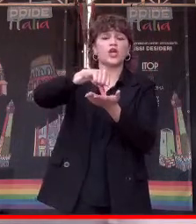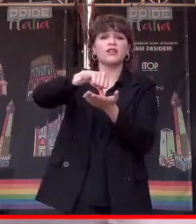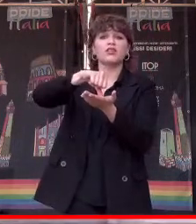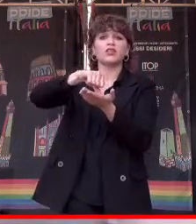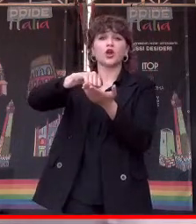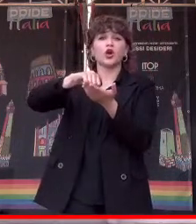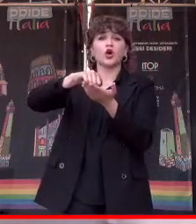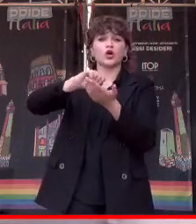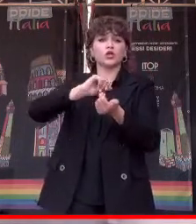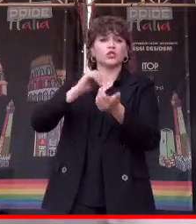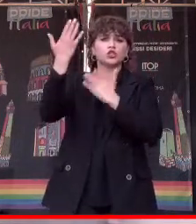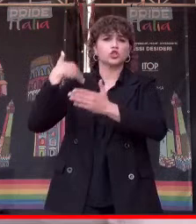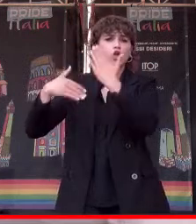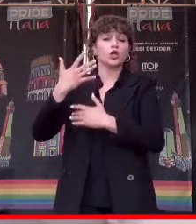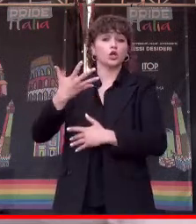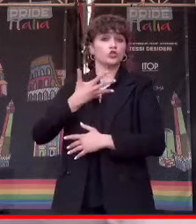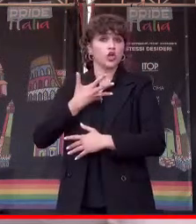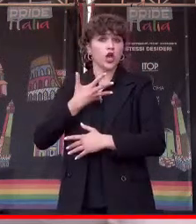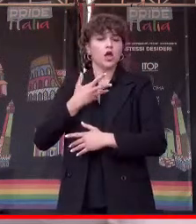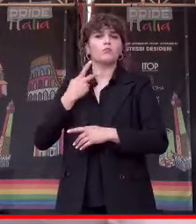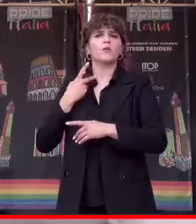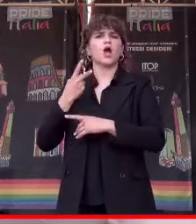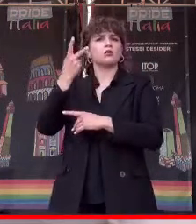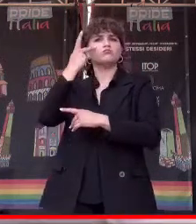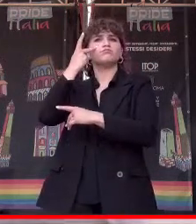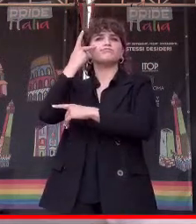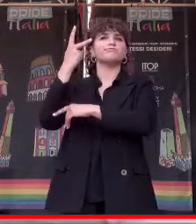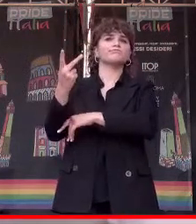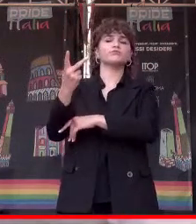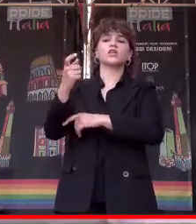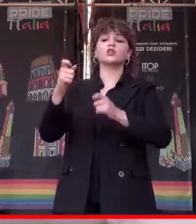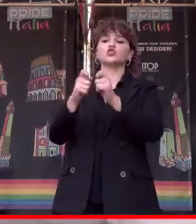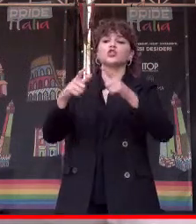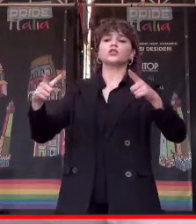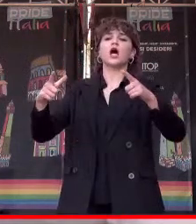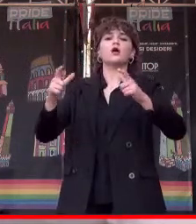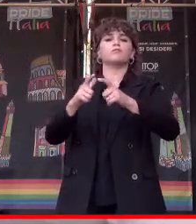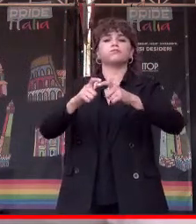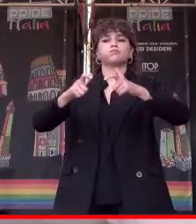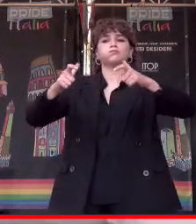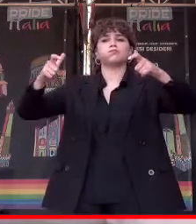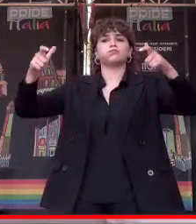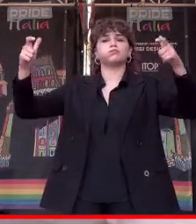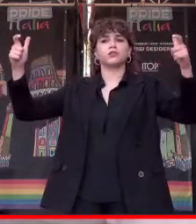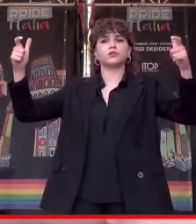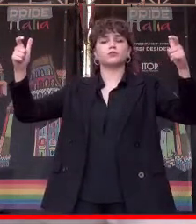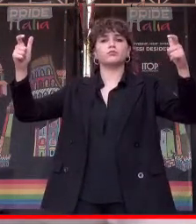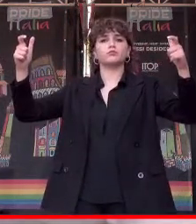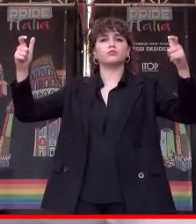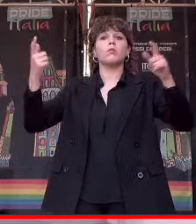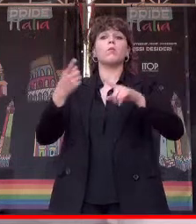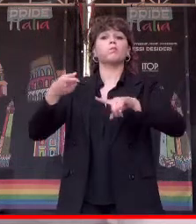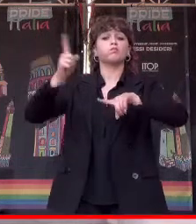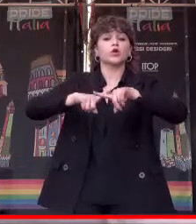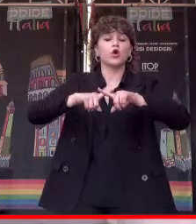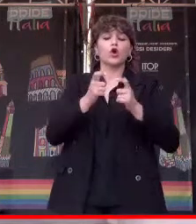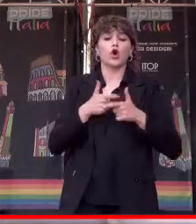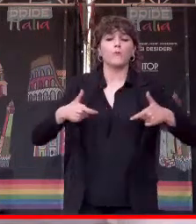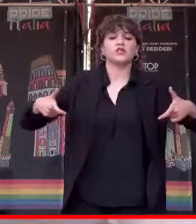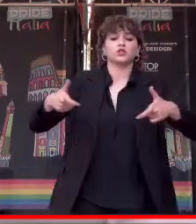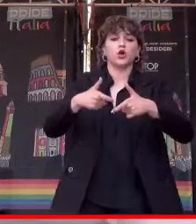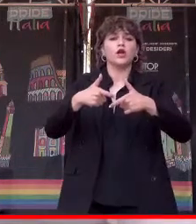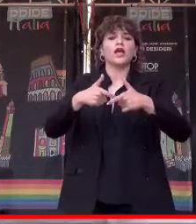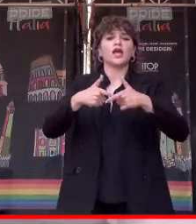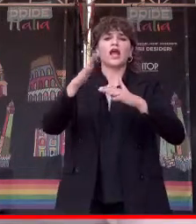della città è complessa, ma anche con la commissione edilizia privata. Il tema è